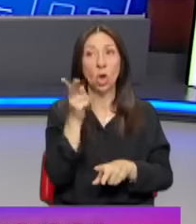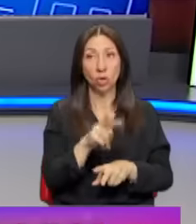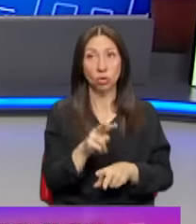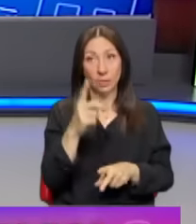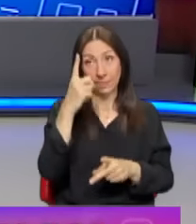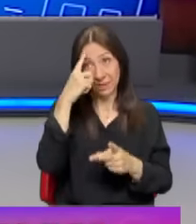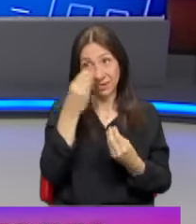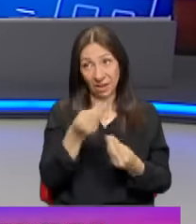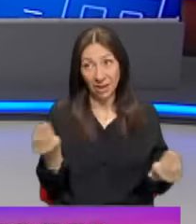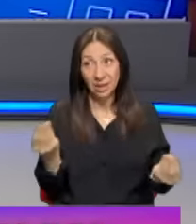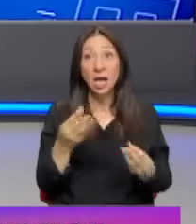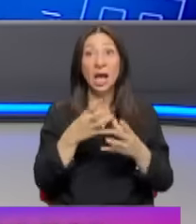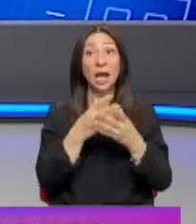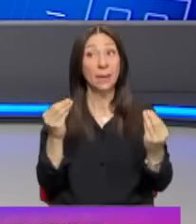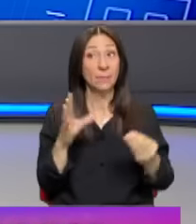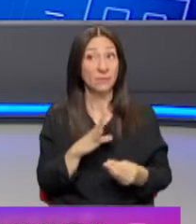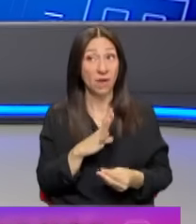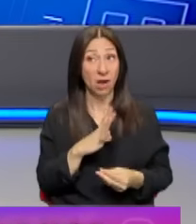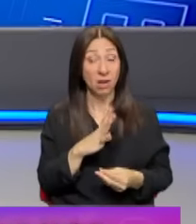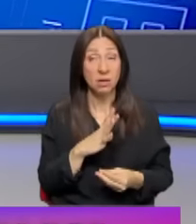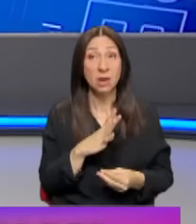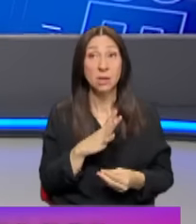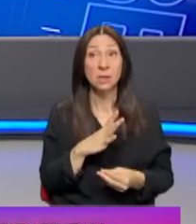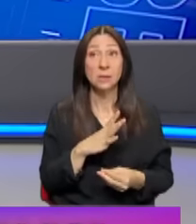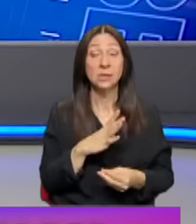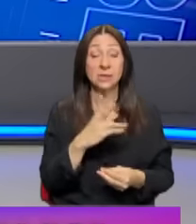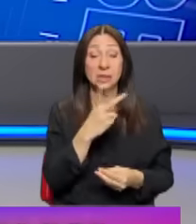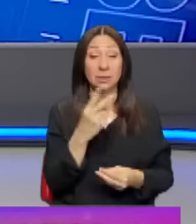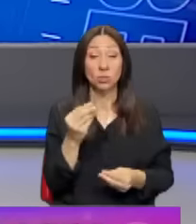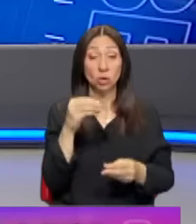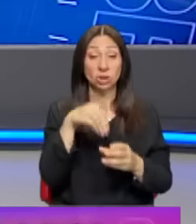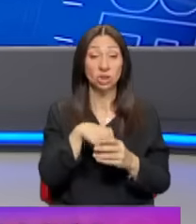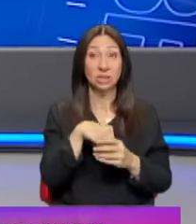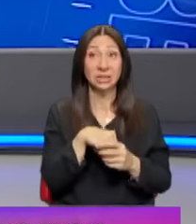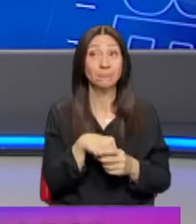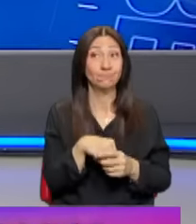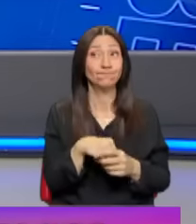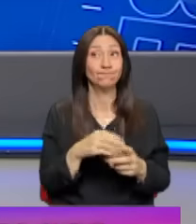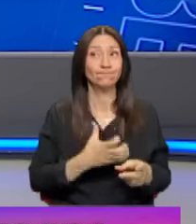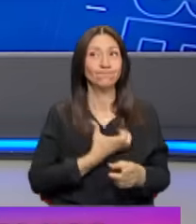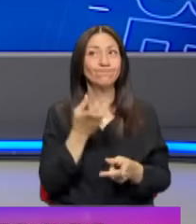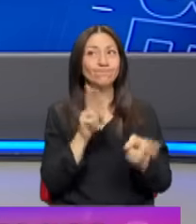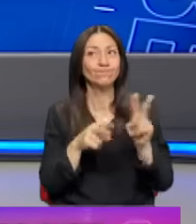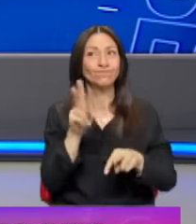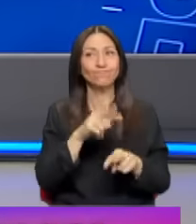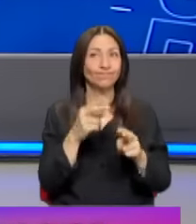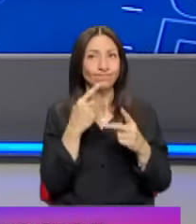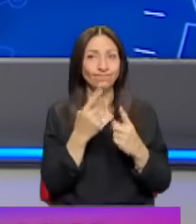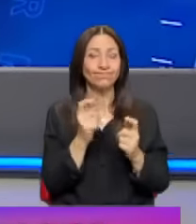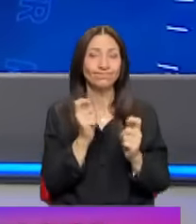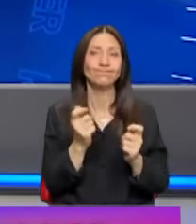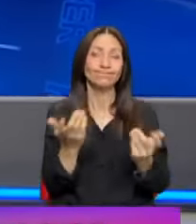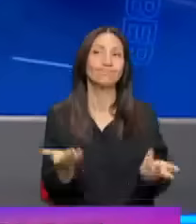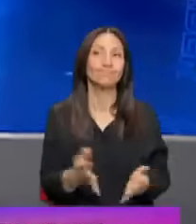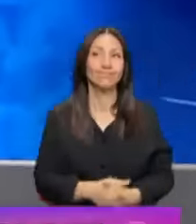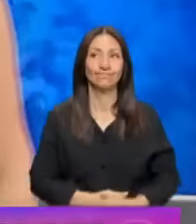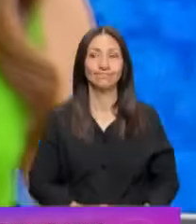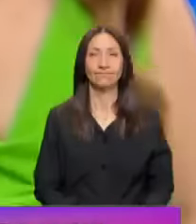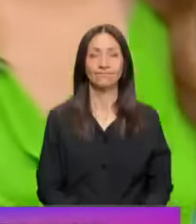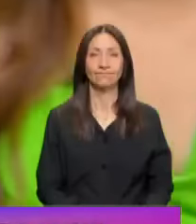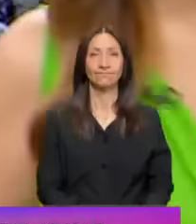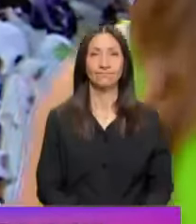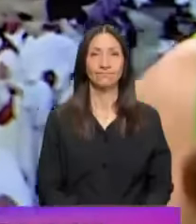yitirdiği bildirildi. Kayıplar var. 2 milyonun içerisinde maalesef vefatlardan da bahsetmek durumundayız.